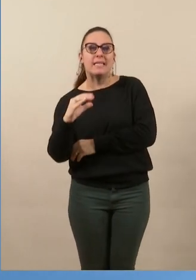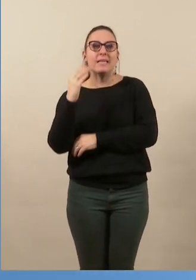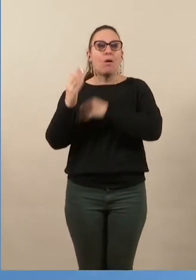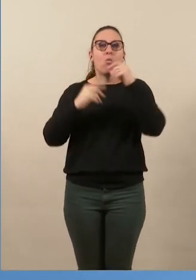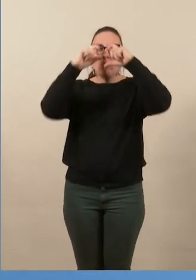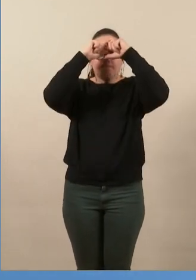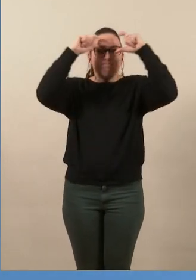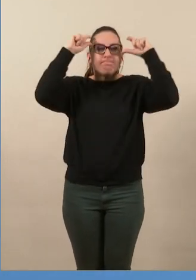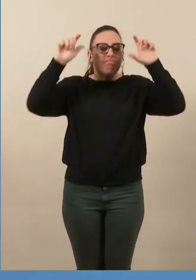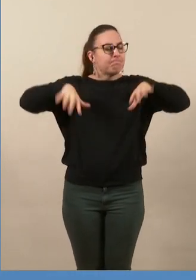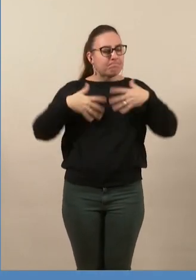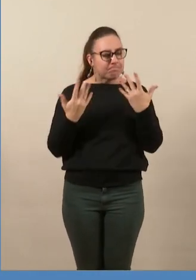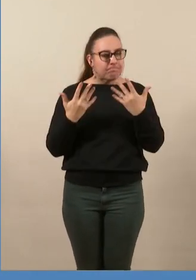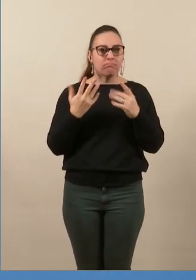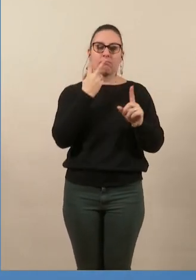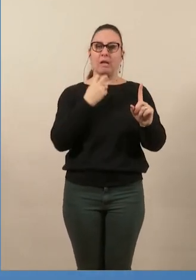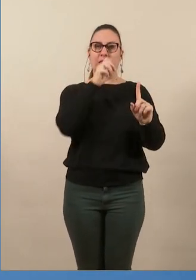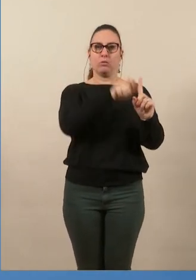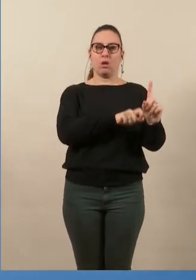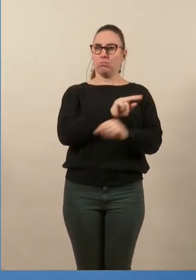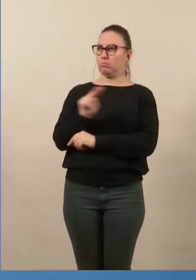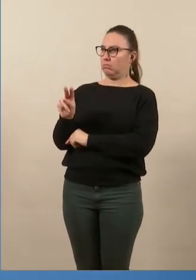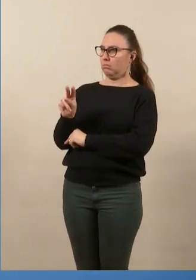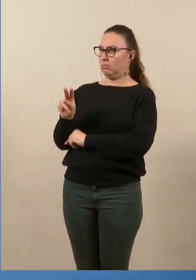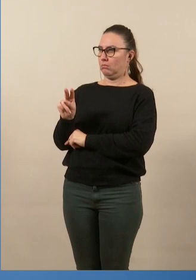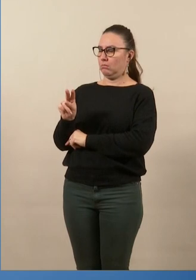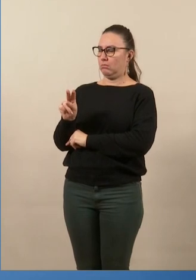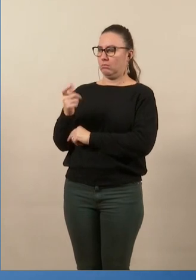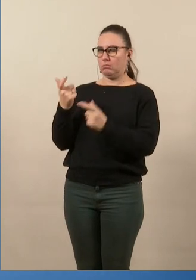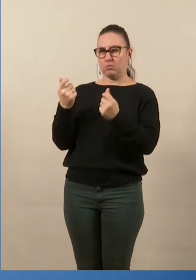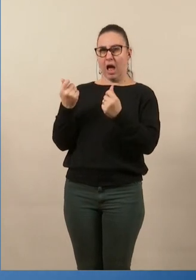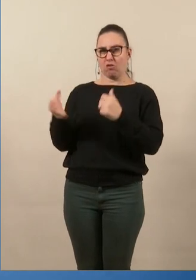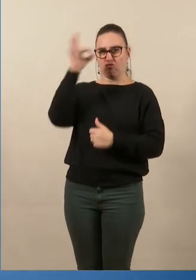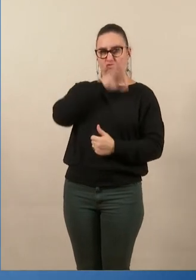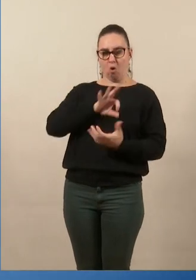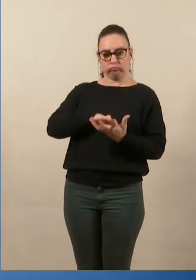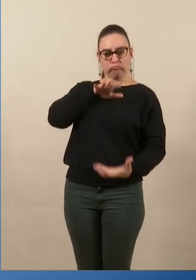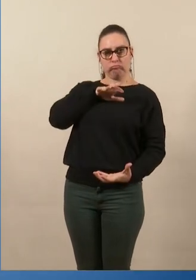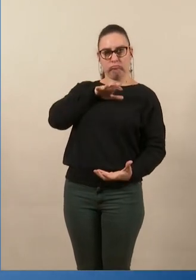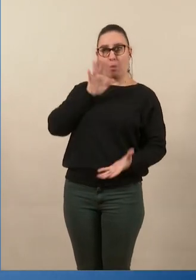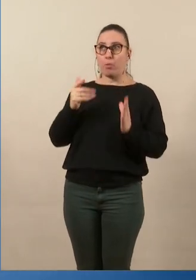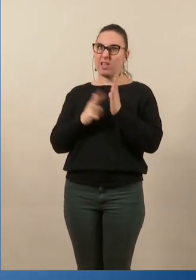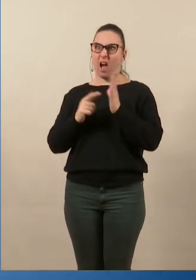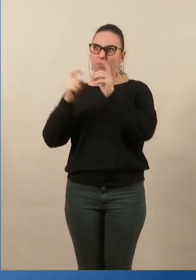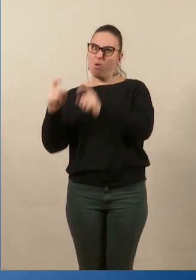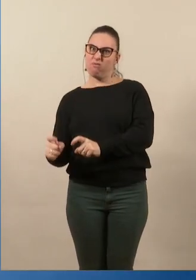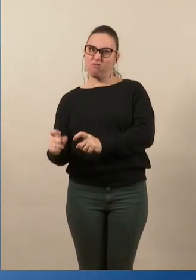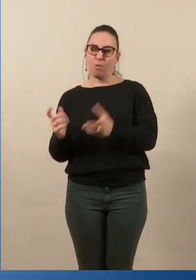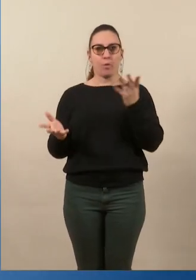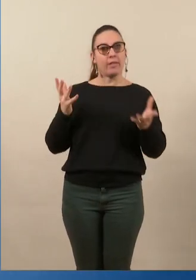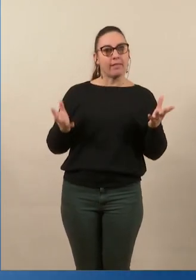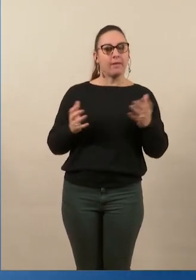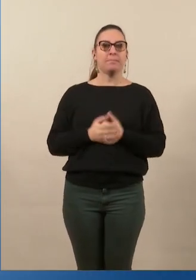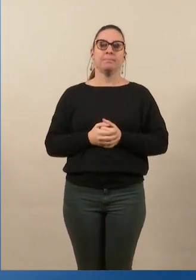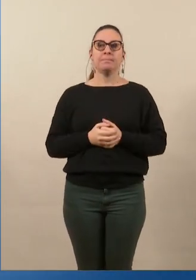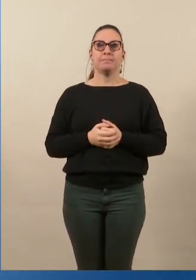les la forme des sociétés le citoyen il se dit bah s'il y a plus de millions d'euros qui rentent il aur aurait peut-être moins de hausse d'impôt alors ça c'est